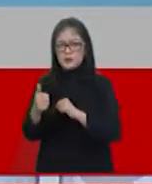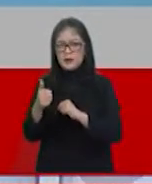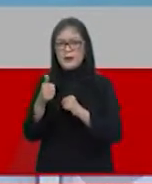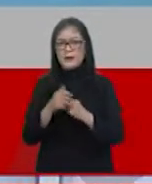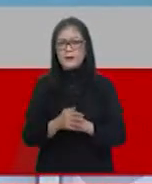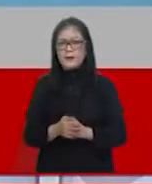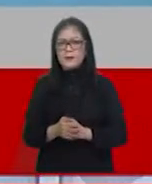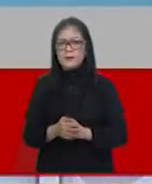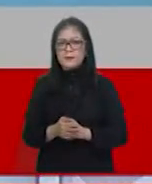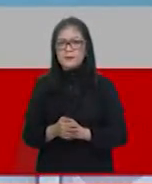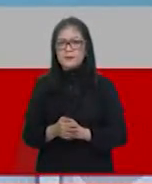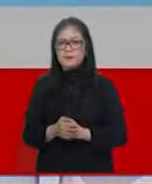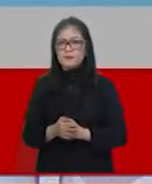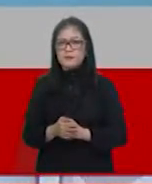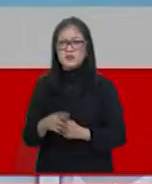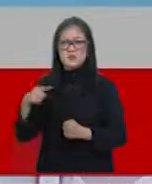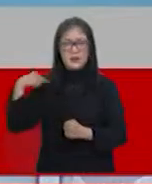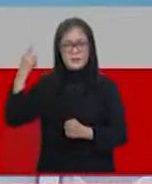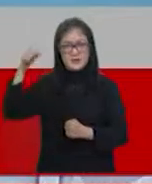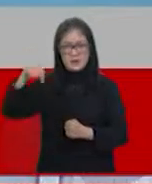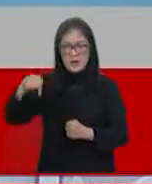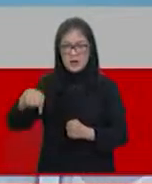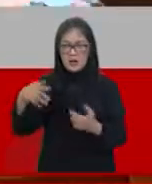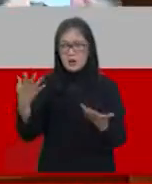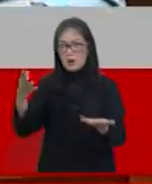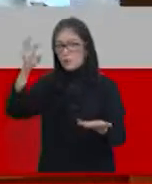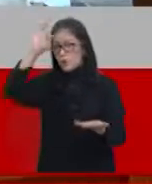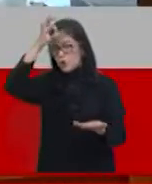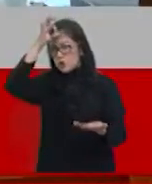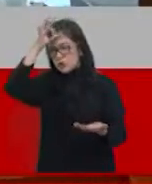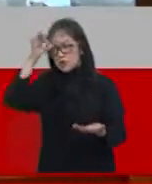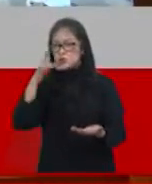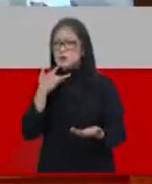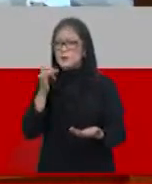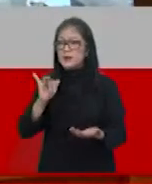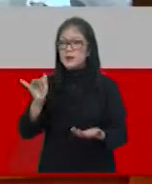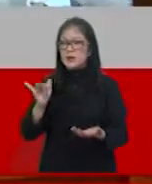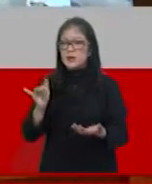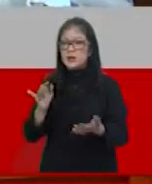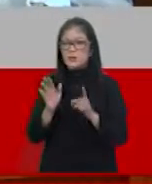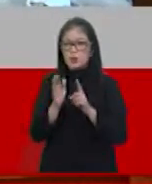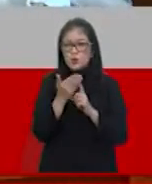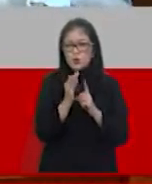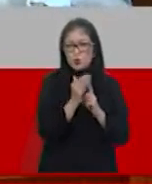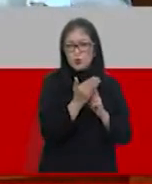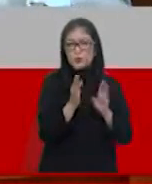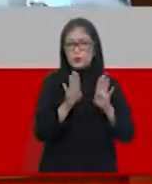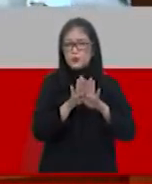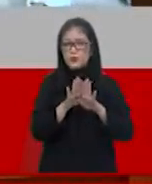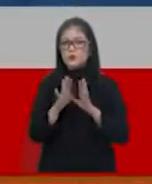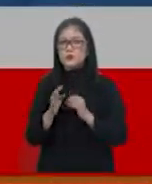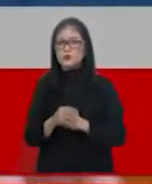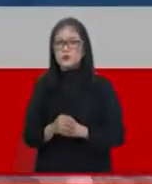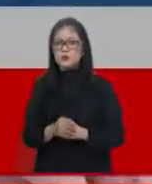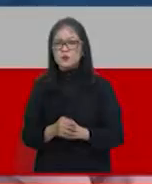membuat Polri jadi semakin terpuruk. Isu kerajaan Sambo dan diagram konsorsium 303 viral